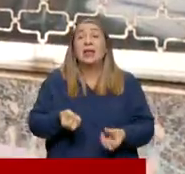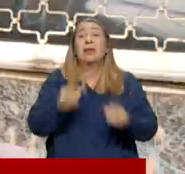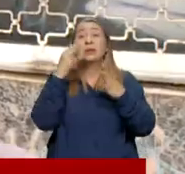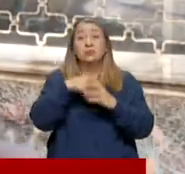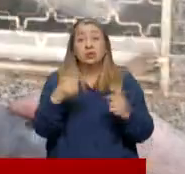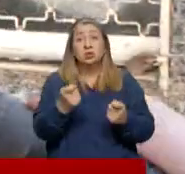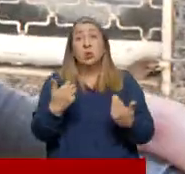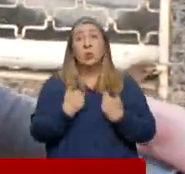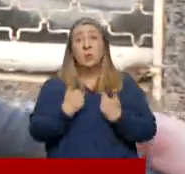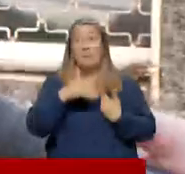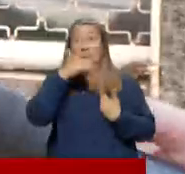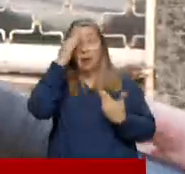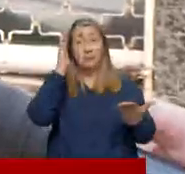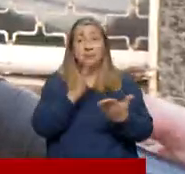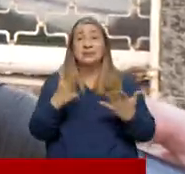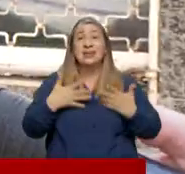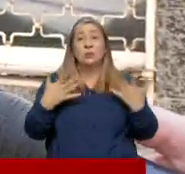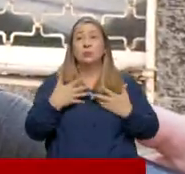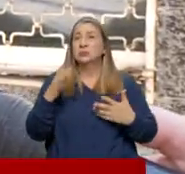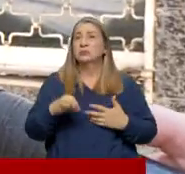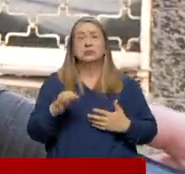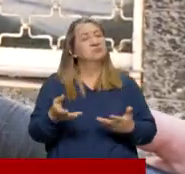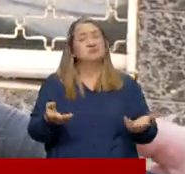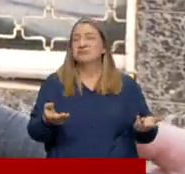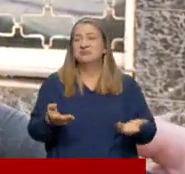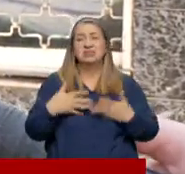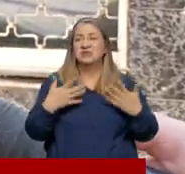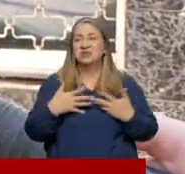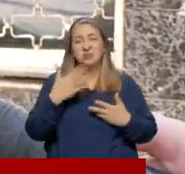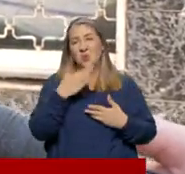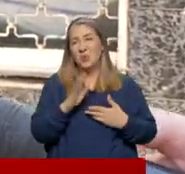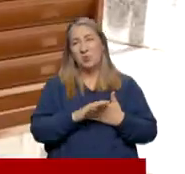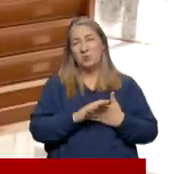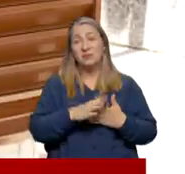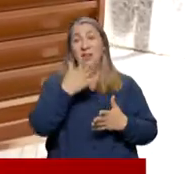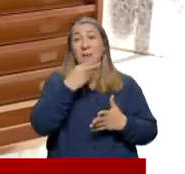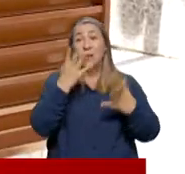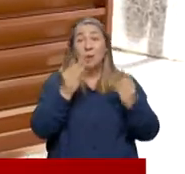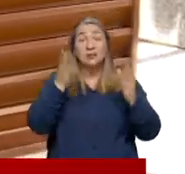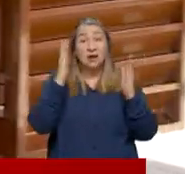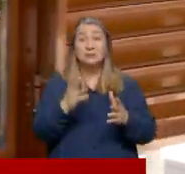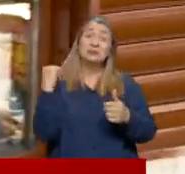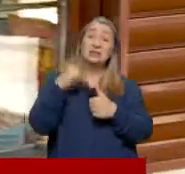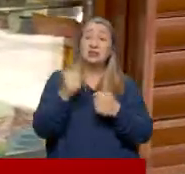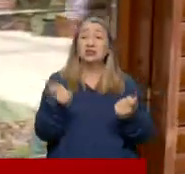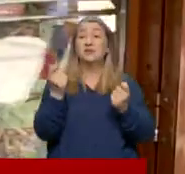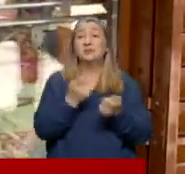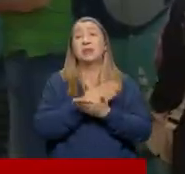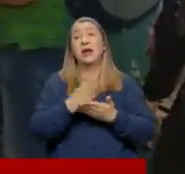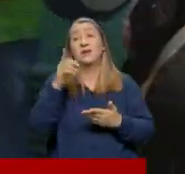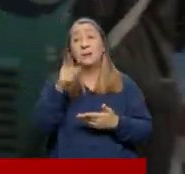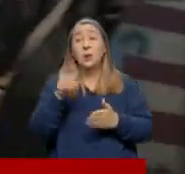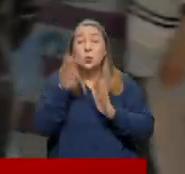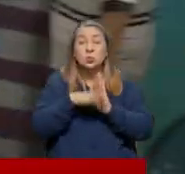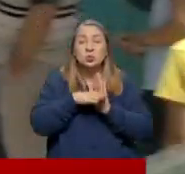yetmediği için çalışıyorum Bayram gelecek diye seviyorduk ama şimdi hiç öyle bir sevincimiz yok emekli olmasına rağmen çalışmaya devam